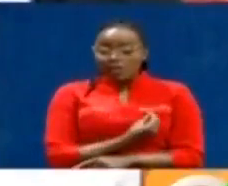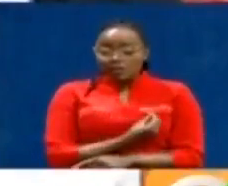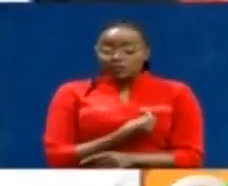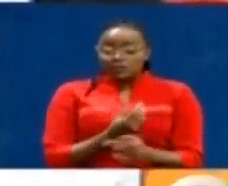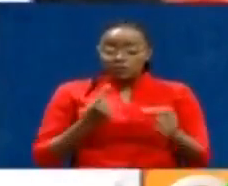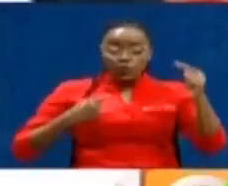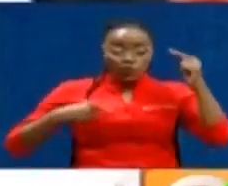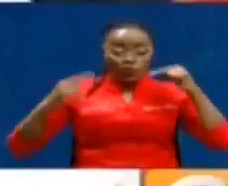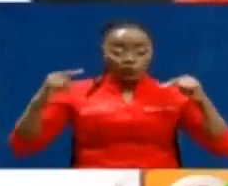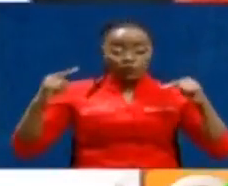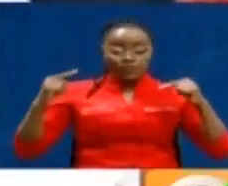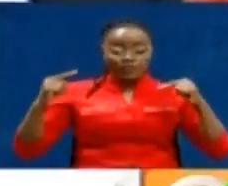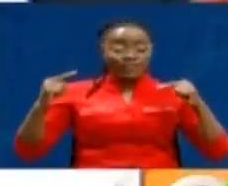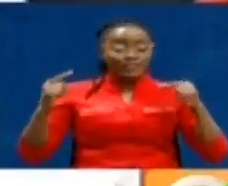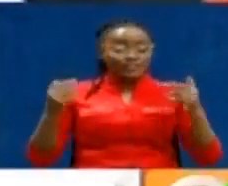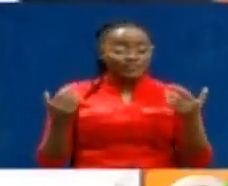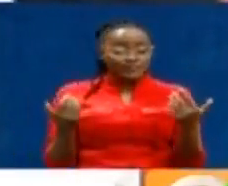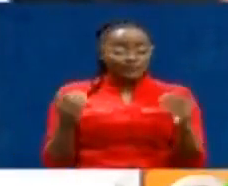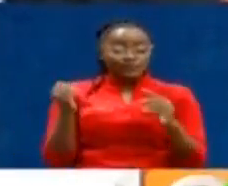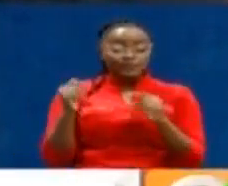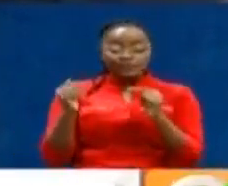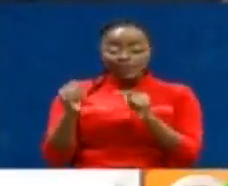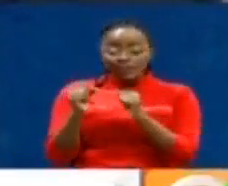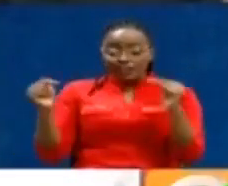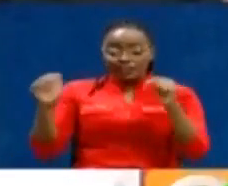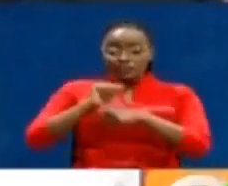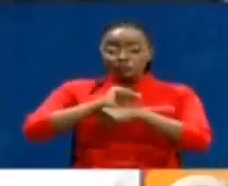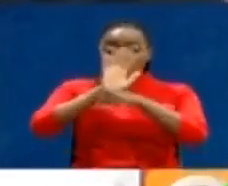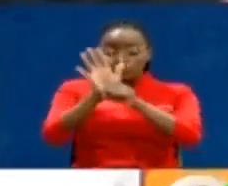na ushindi wetu dhidi ya corona